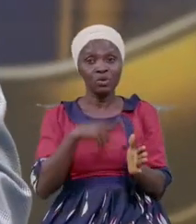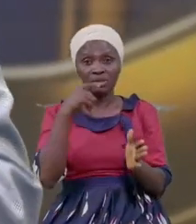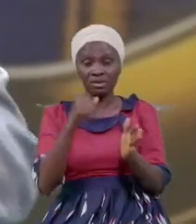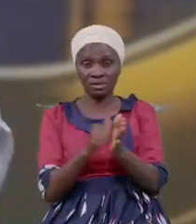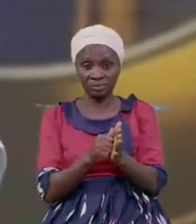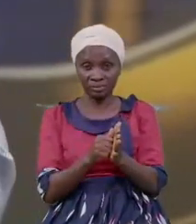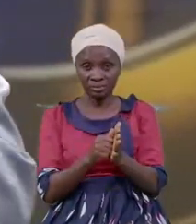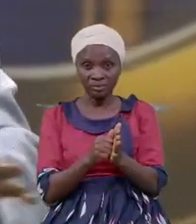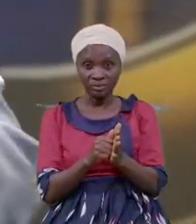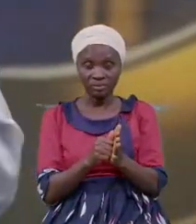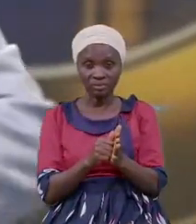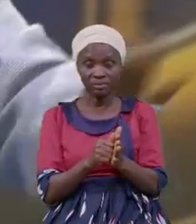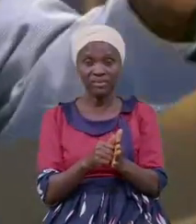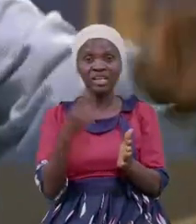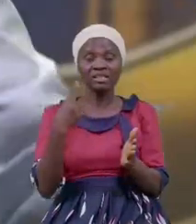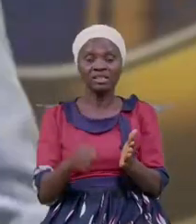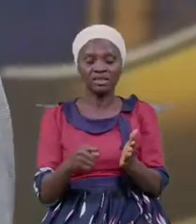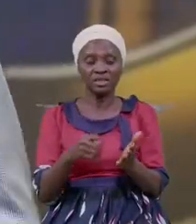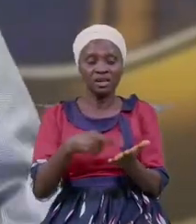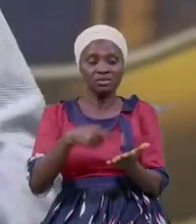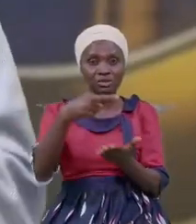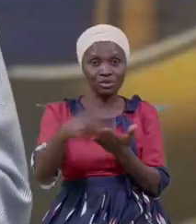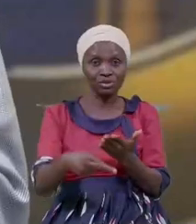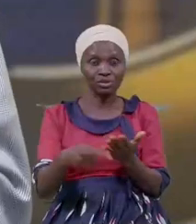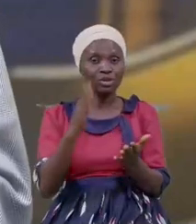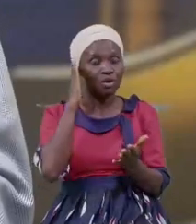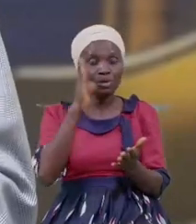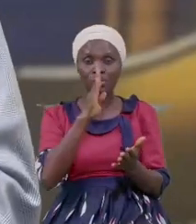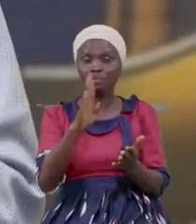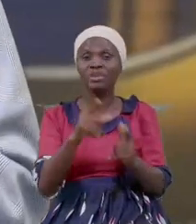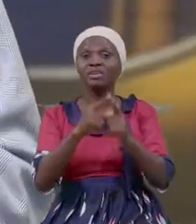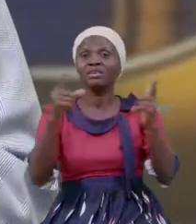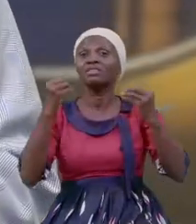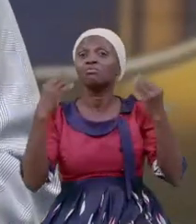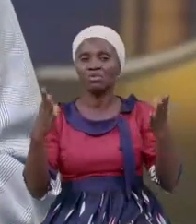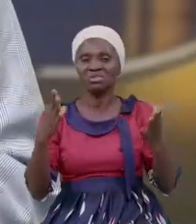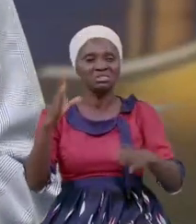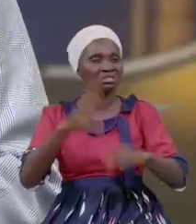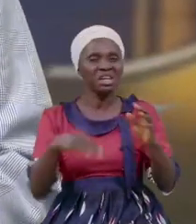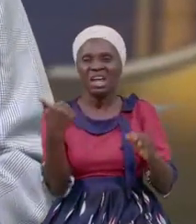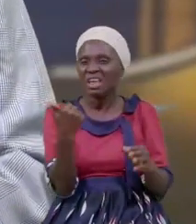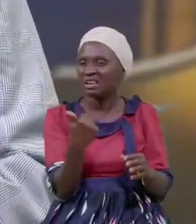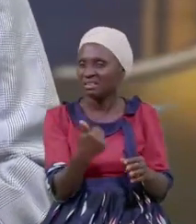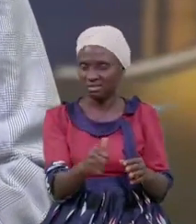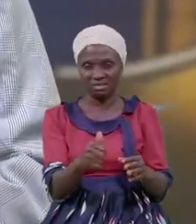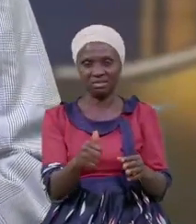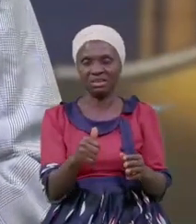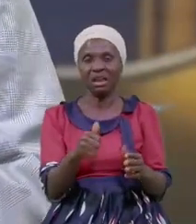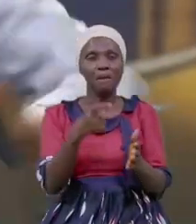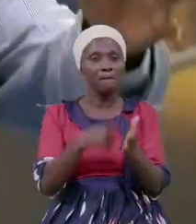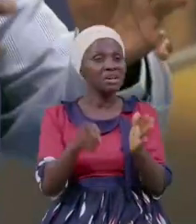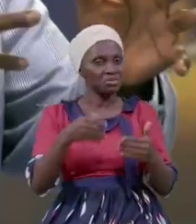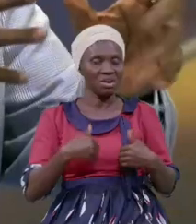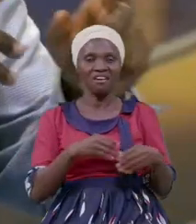avec Z le résultat sur sera plus grand que tout autre prix que tu as payé gravir tu dois